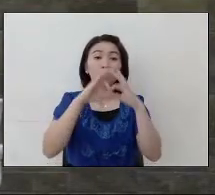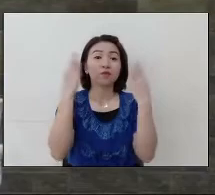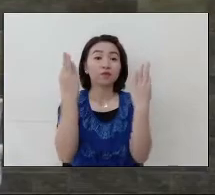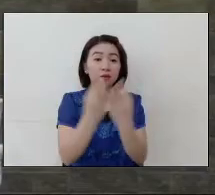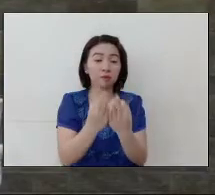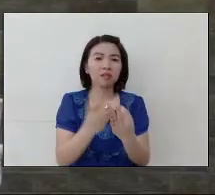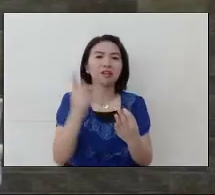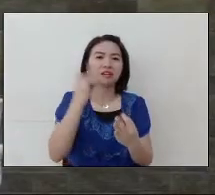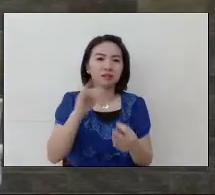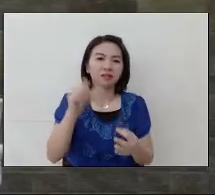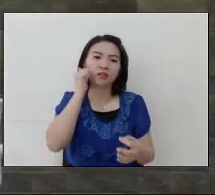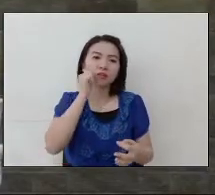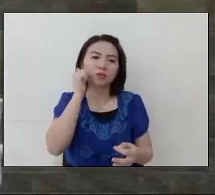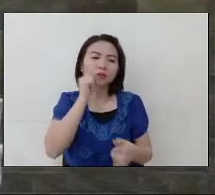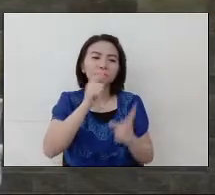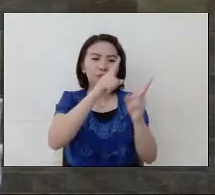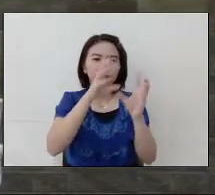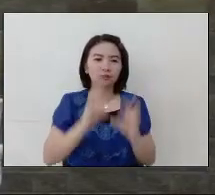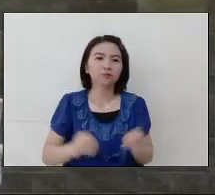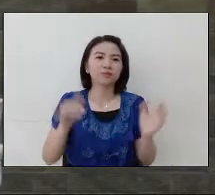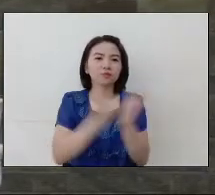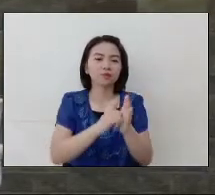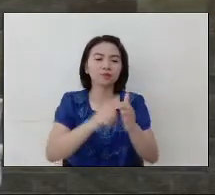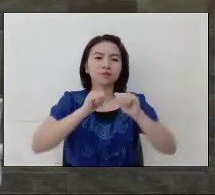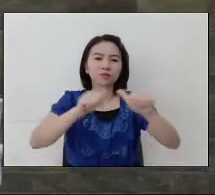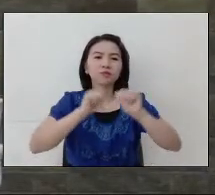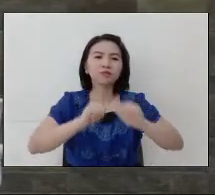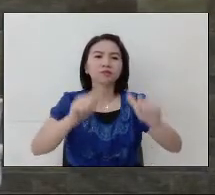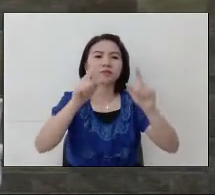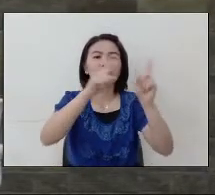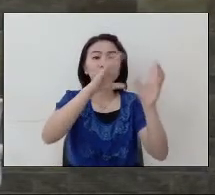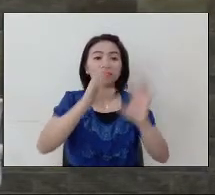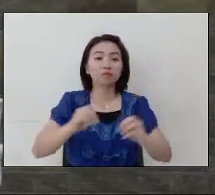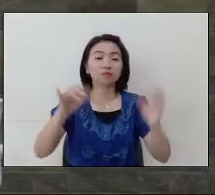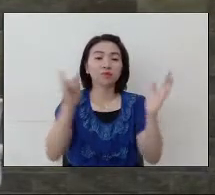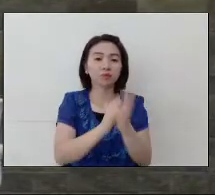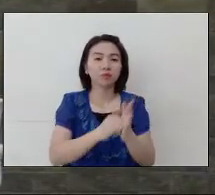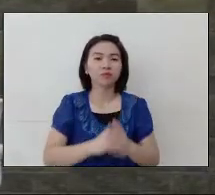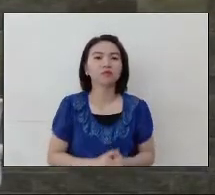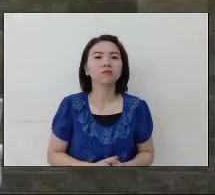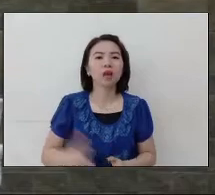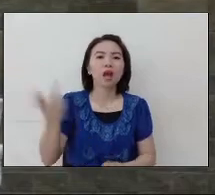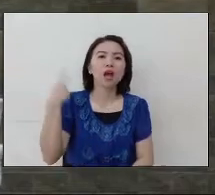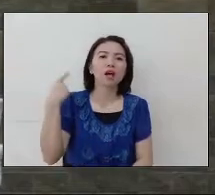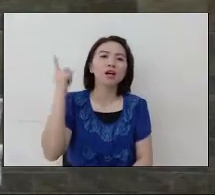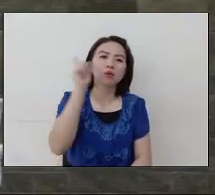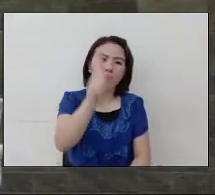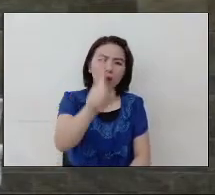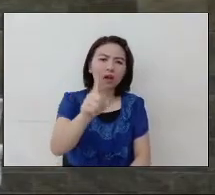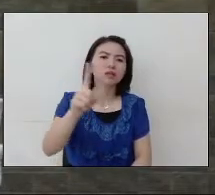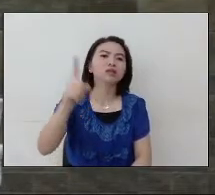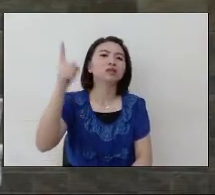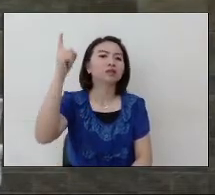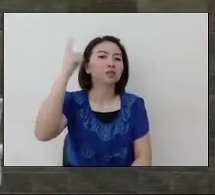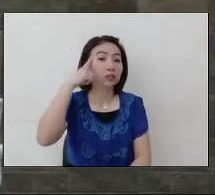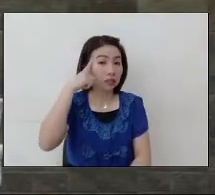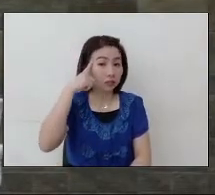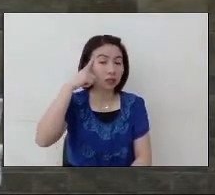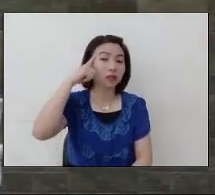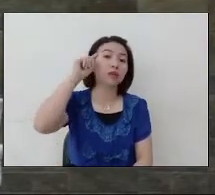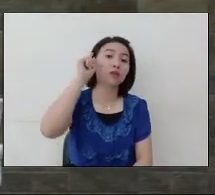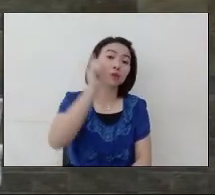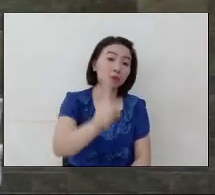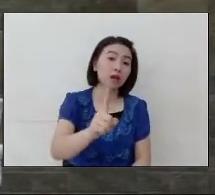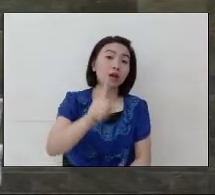Habit na. Yan na yung patuloy na ginagawa. May nag-iisip, ginagawa, at yung nakakita ng ginagawa